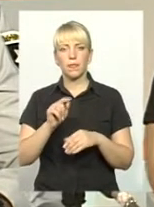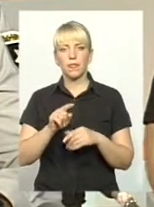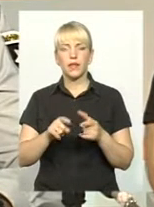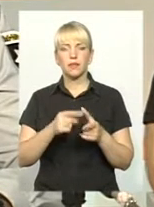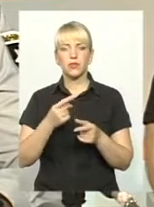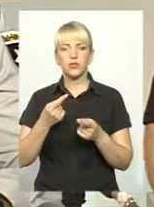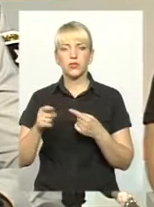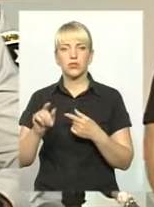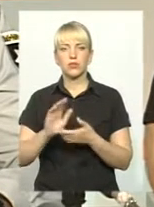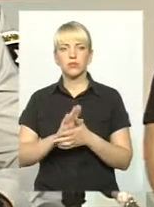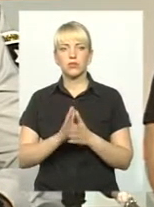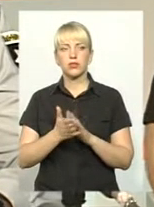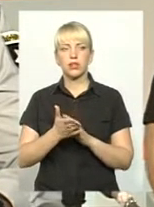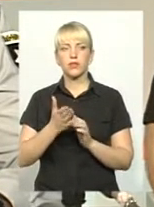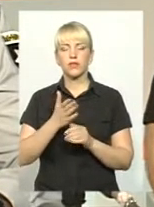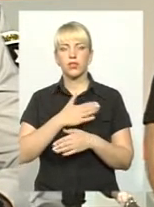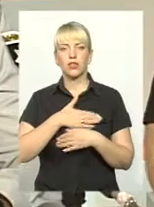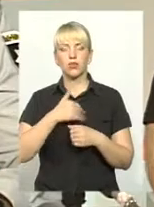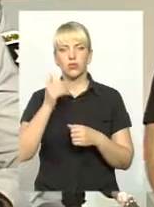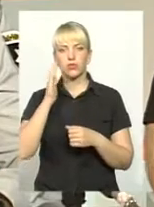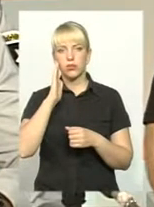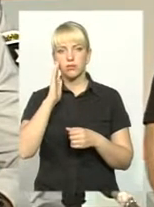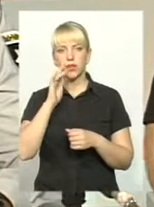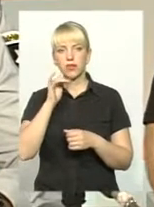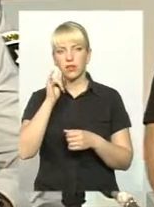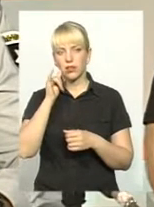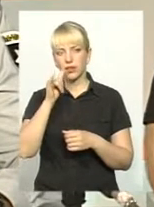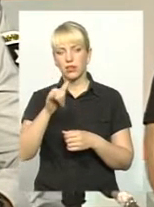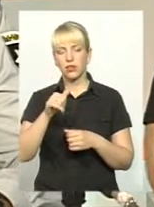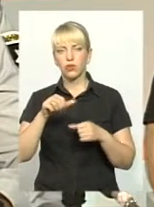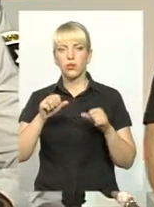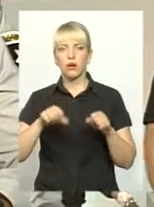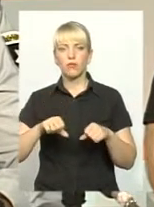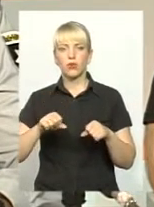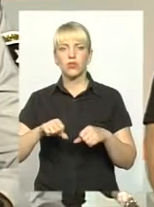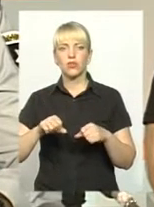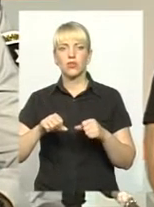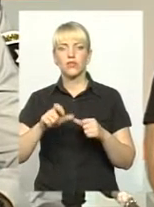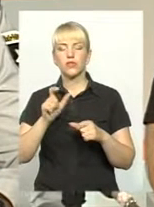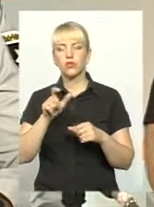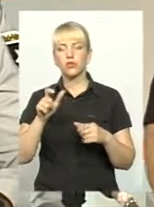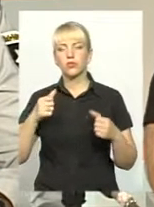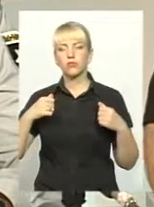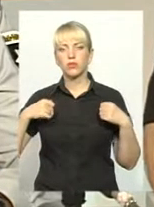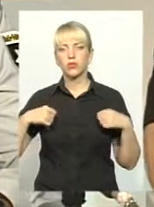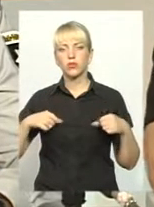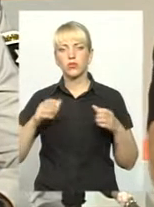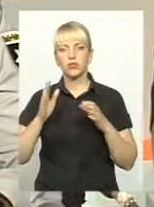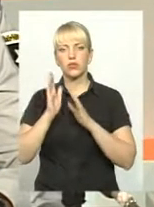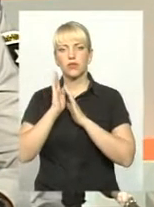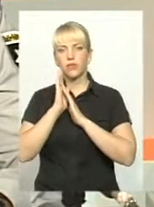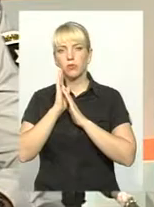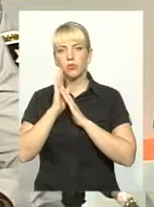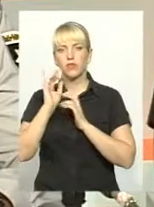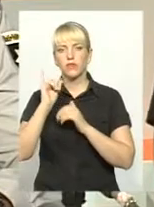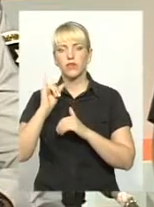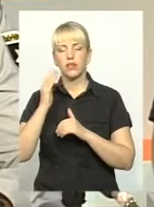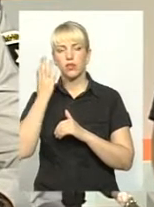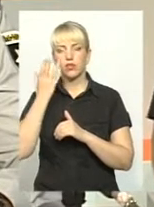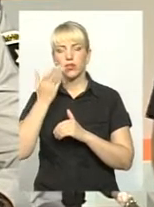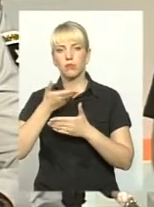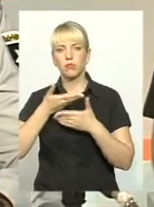станом, вони не хочуть спати і зрозуміло, що не дають можливість людям відпочивати спокійно. І перед тим, коли ми розпочинали ефір,